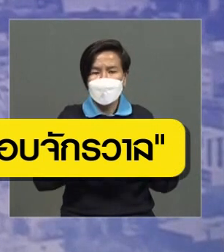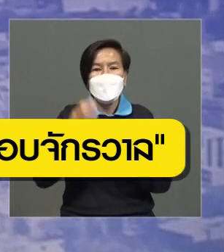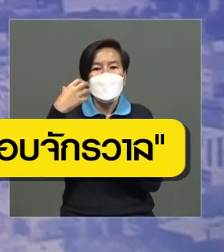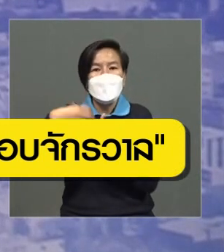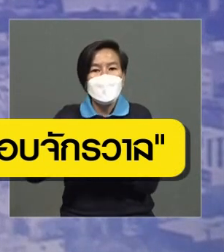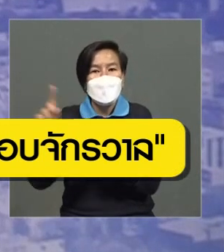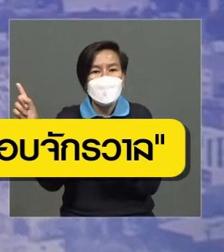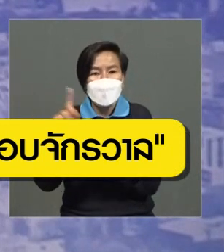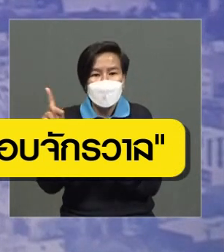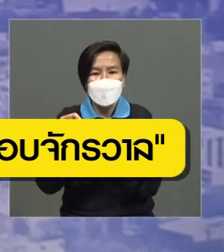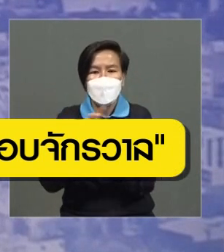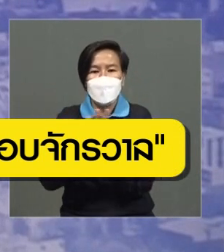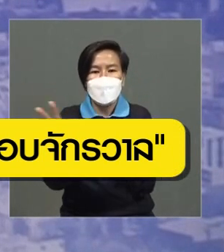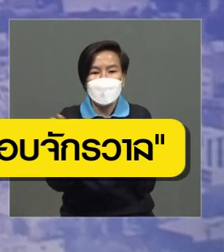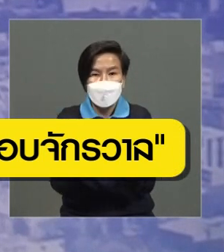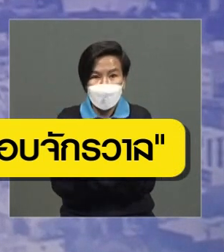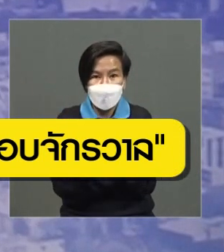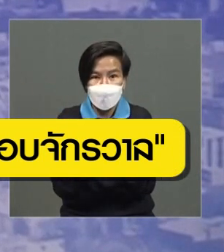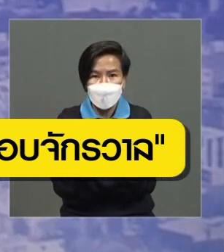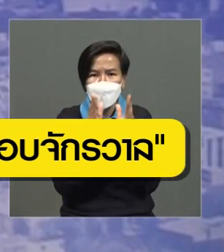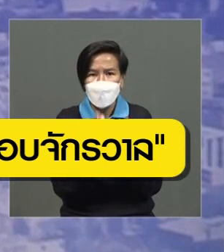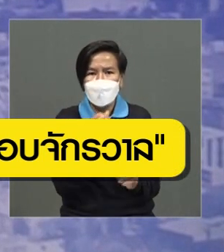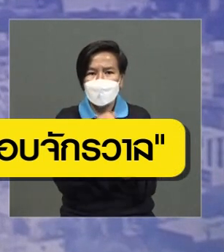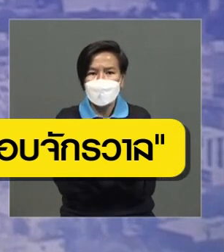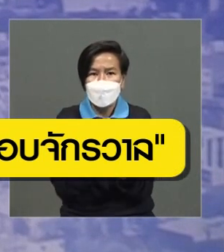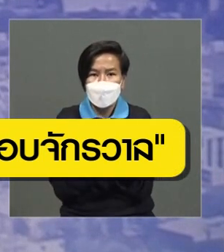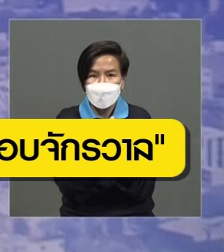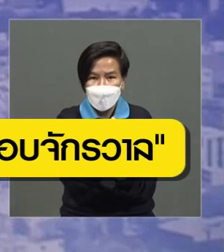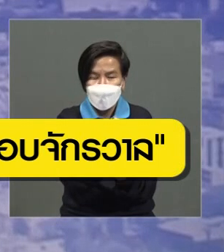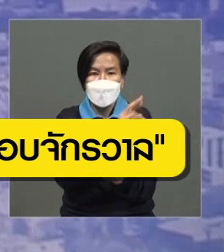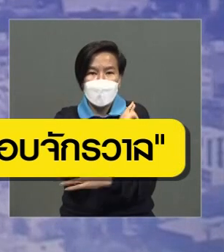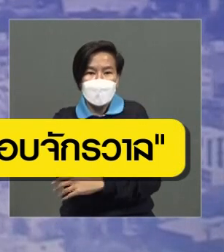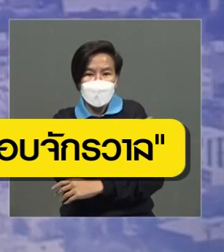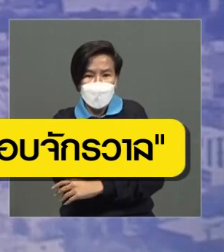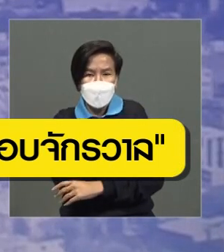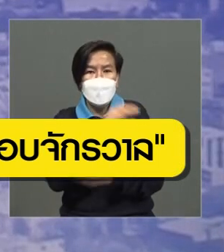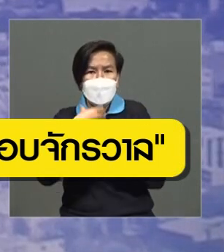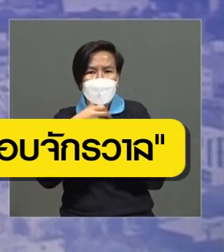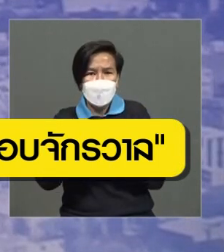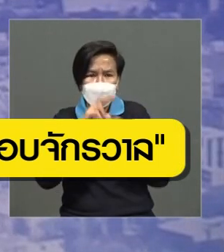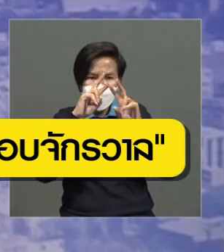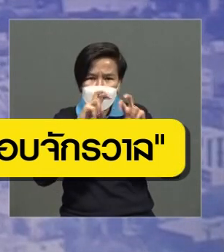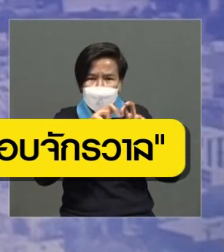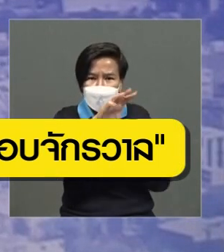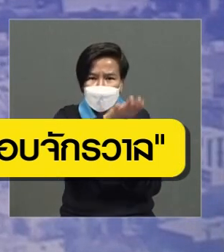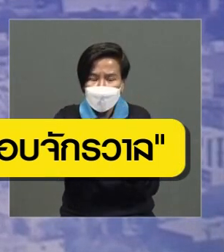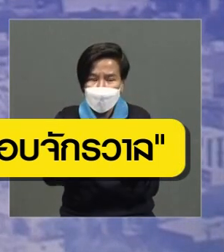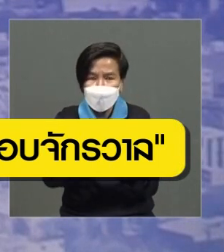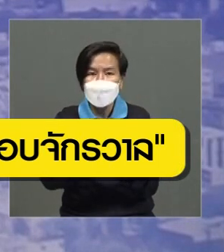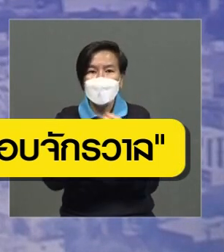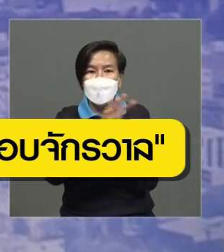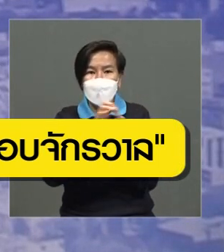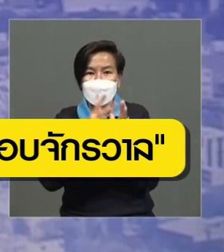นายทีนคือก่อนที่สมัยบอกเหตุผลแบบนี้ครับบอกว่าปัจจุบันเนี่ยตอนนี้คนที่ติดขุมวิทบางทีหาไม่เจอนะคะว่า